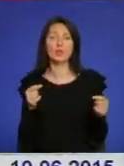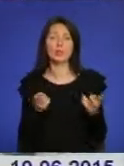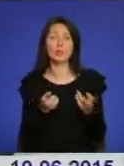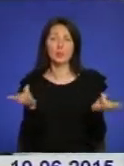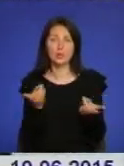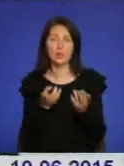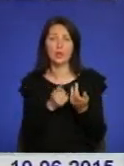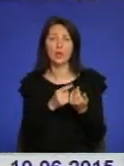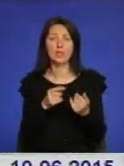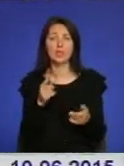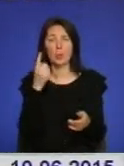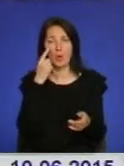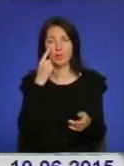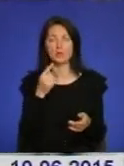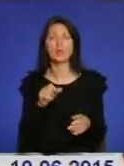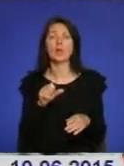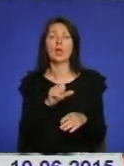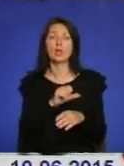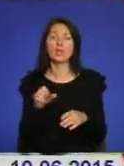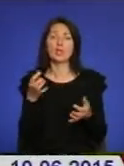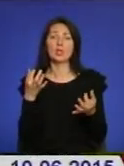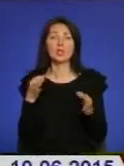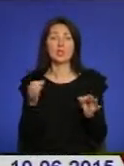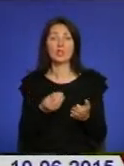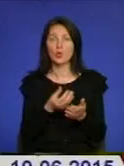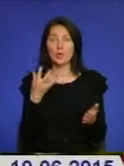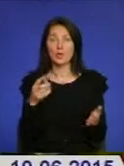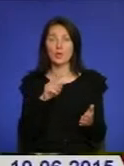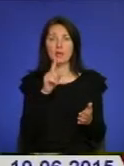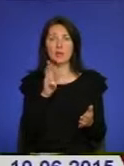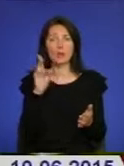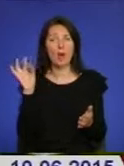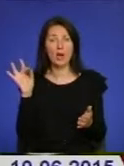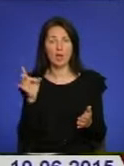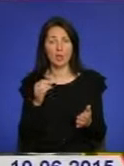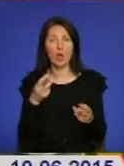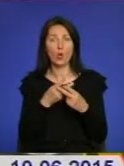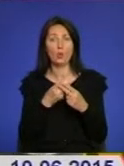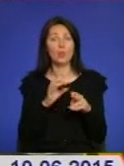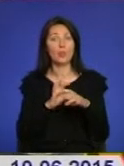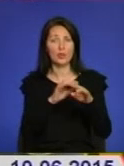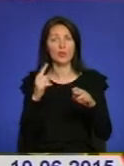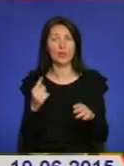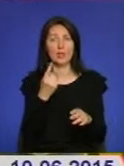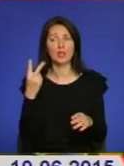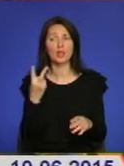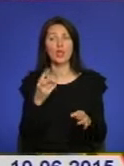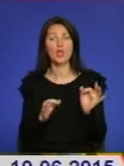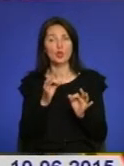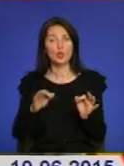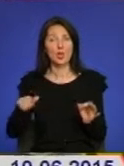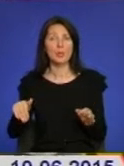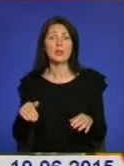Зовнішнє незалежне оцінювання у Збаразькій виправній колонії проводять уперше. Двоє засуджених після завершення терміну покарання